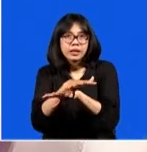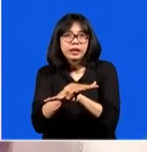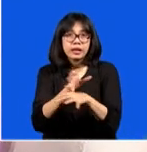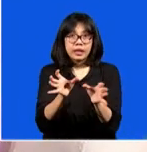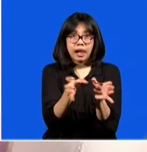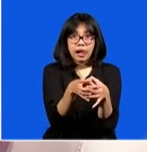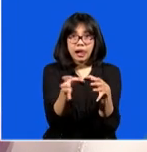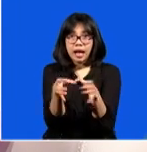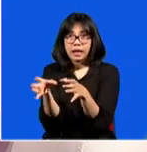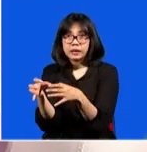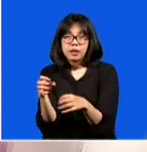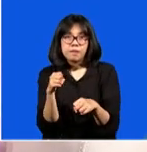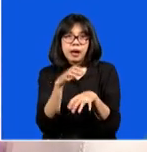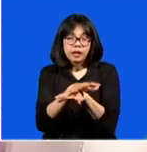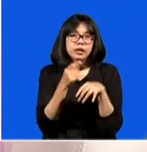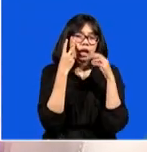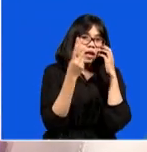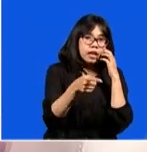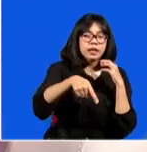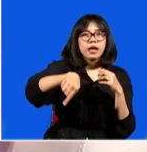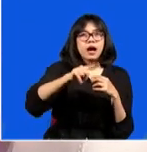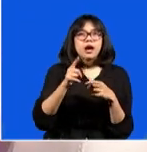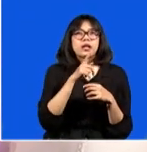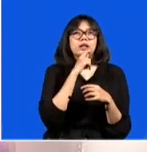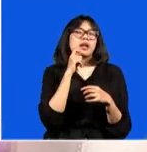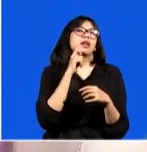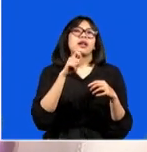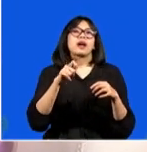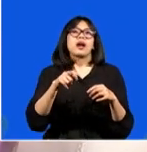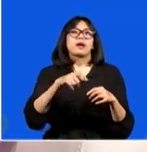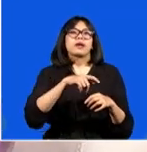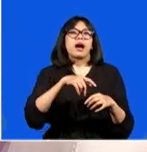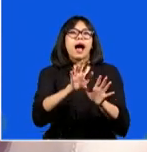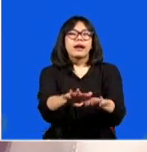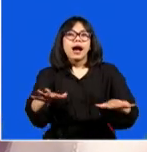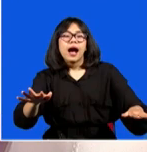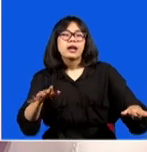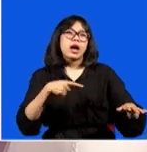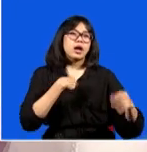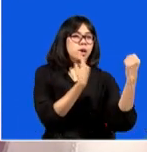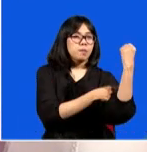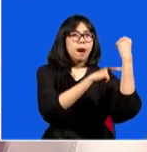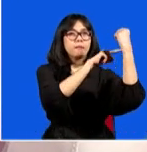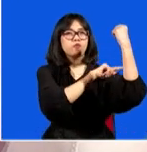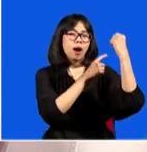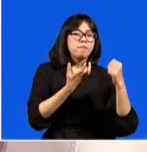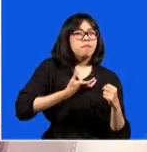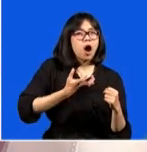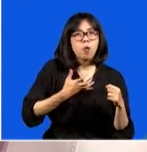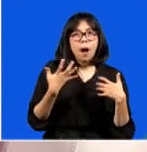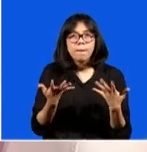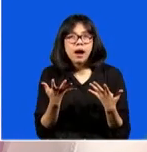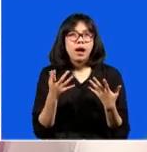ini melihat kepada potensi minat dan bakat daripada peserta didik yang disitu kalau kita lihat bahwa